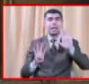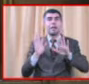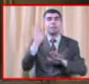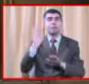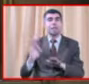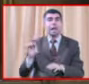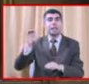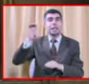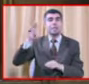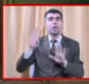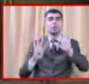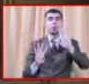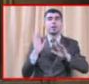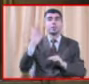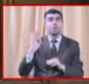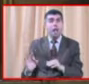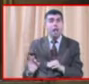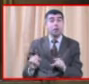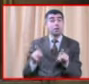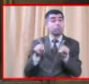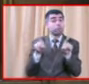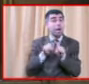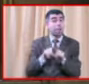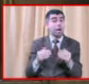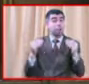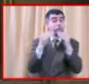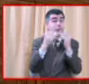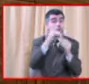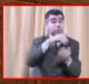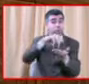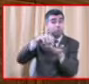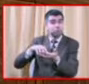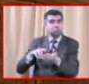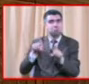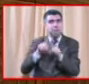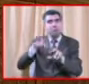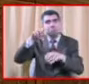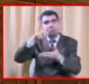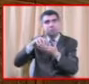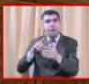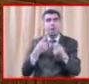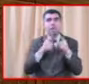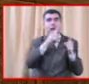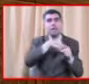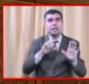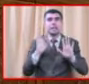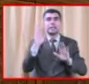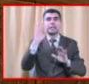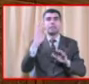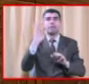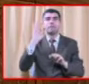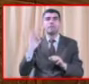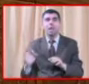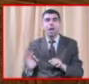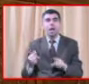البيضاء عندها 9%، ففي المقابل كاين واحد المجموعة من الجهات يلاه كاين اللي عندها 0.60% والذهب